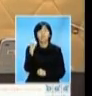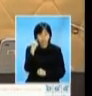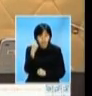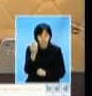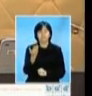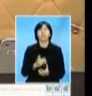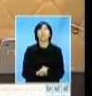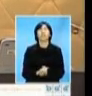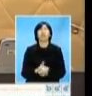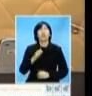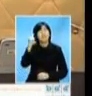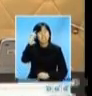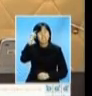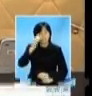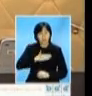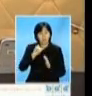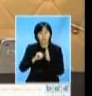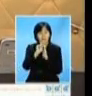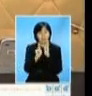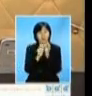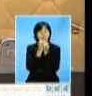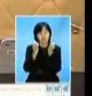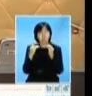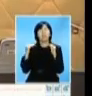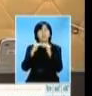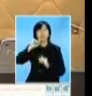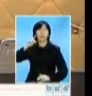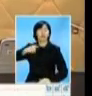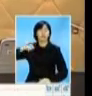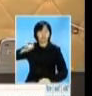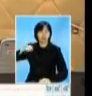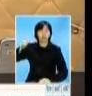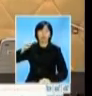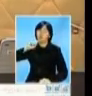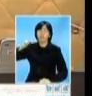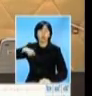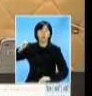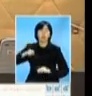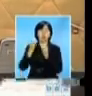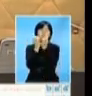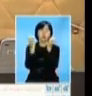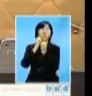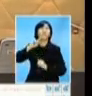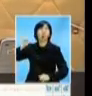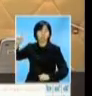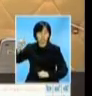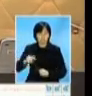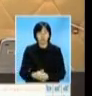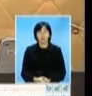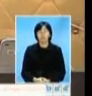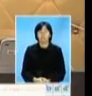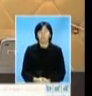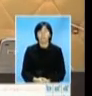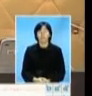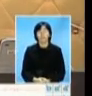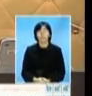ถ้าท่านคิดว่าผมทำผิดรัฐธรรมนูญนะครับท่านใช้สิทธิ์ได้ในทางที่3ท่านไปยื่นต่อศาลรัฐธรรมนูญครับนะครับไม่ต้องประท้วงเพราะ